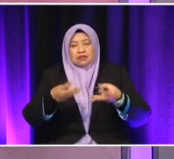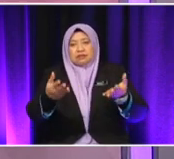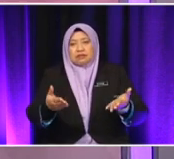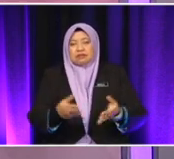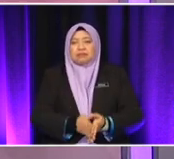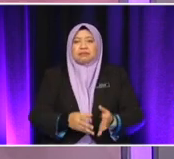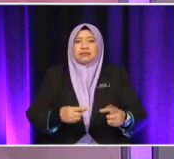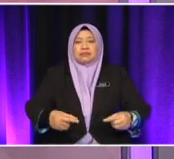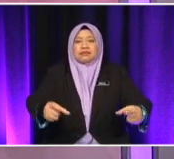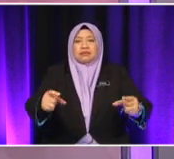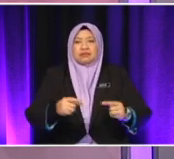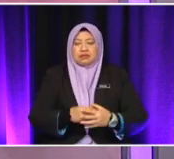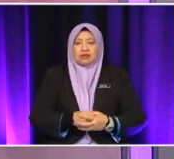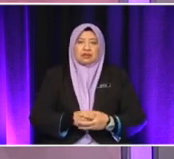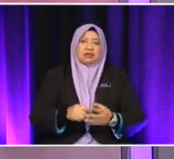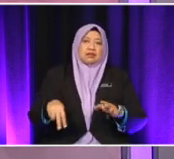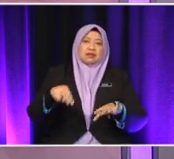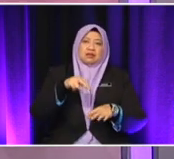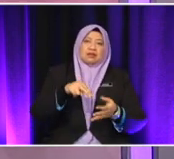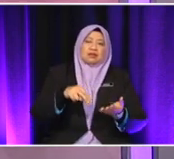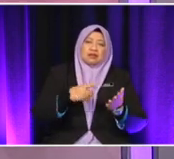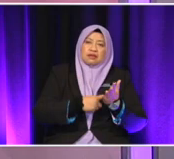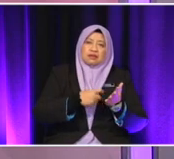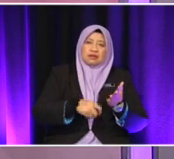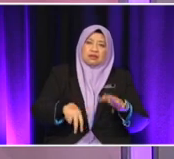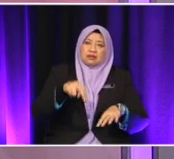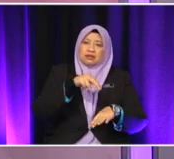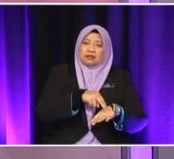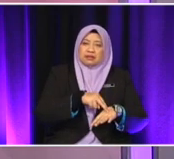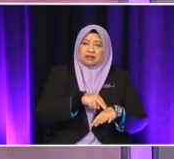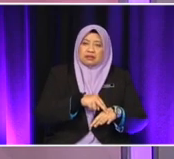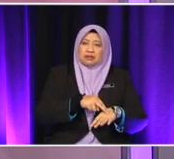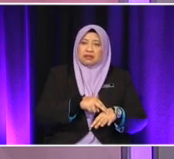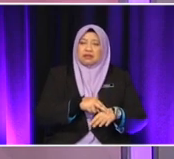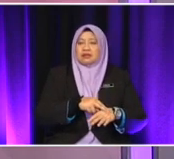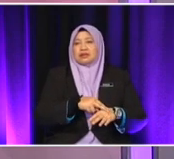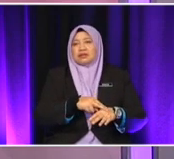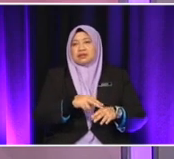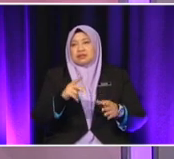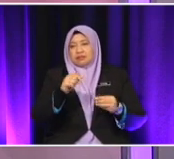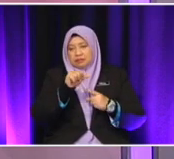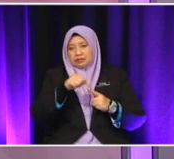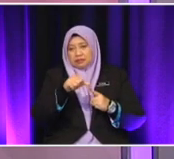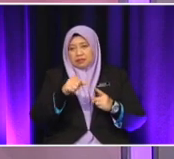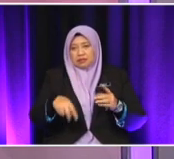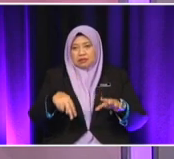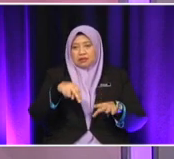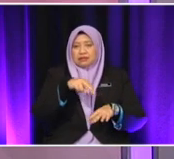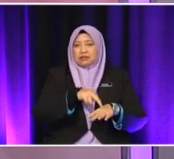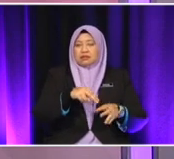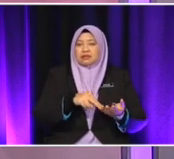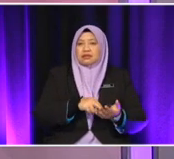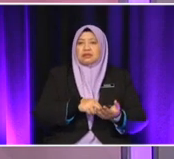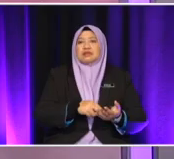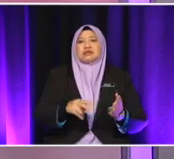pergerakan apabila harga naik Oke dalam silat yang saya Tunjukkan harga apabila ditawar